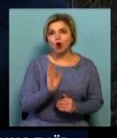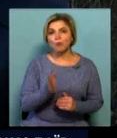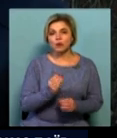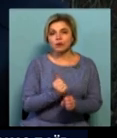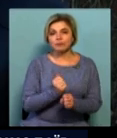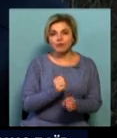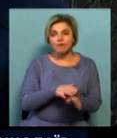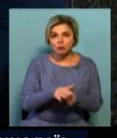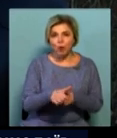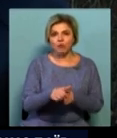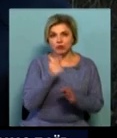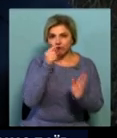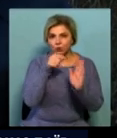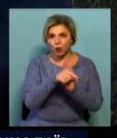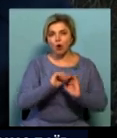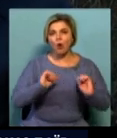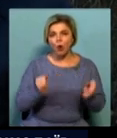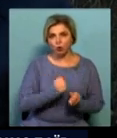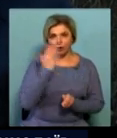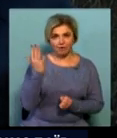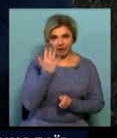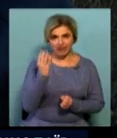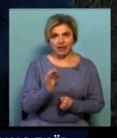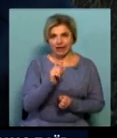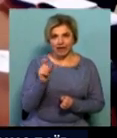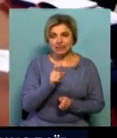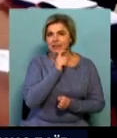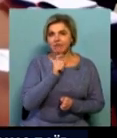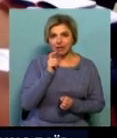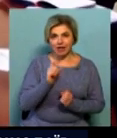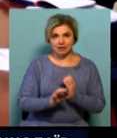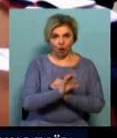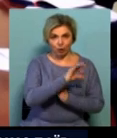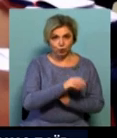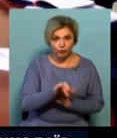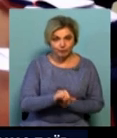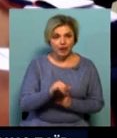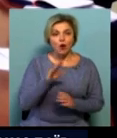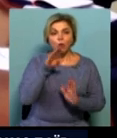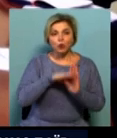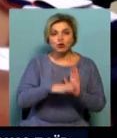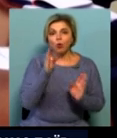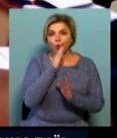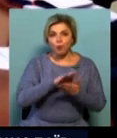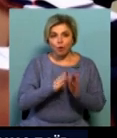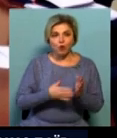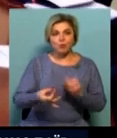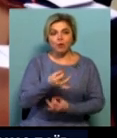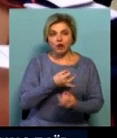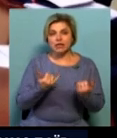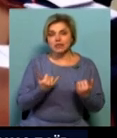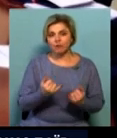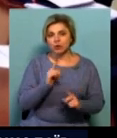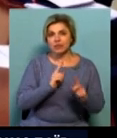відбудеться вторгнення холодної повітряної маси з північного заходу. Погіршення погодних умов обговорили сьогодні під час засідання Державної